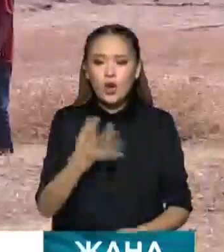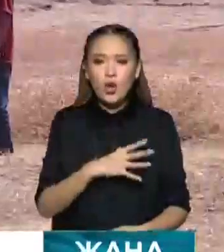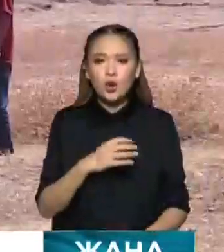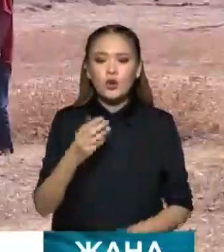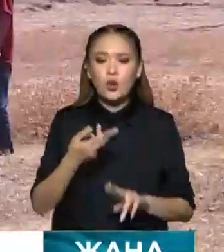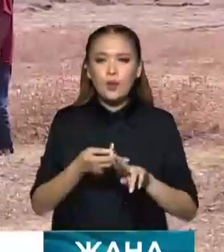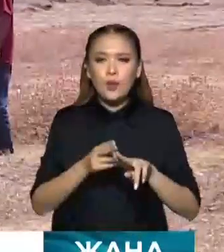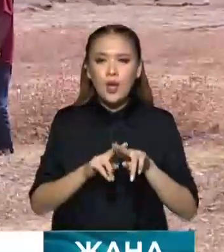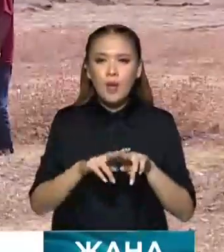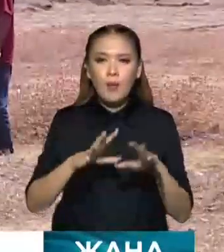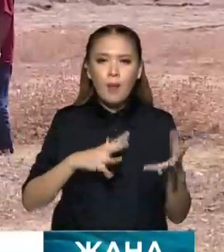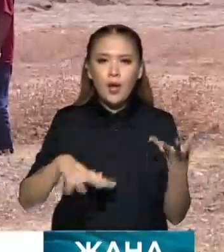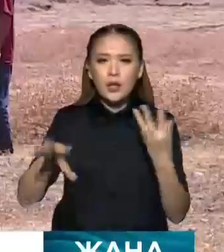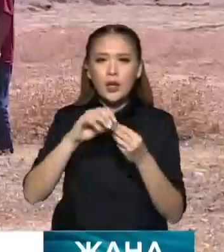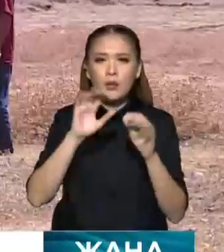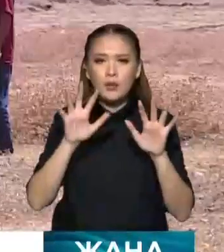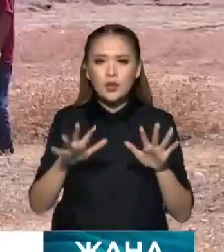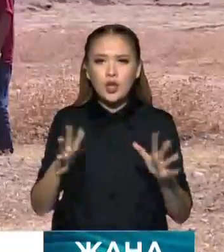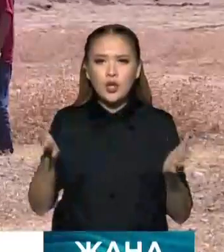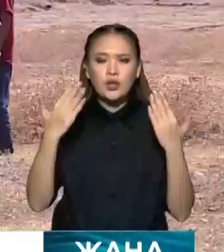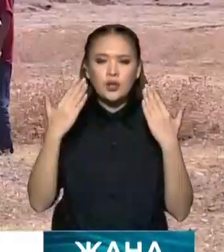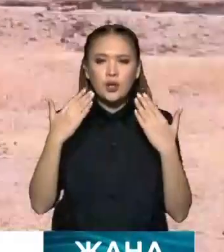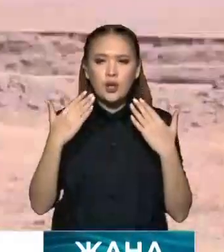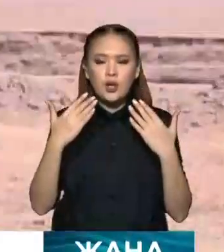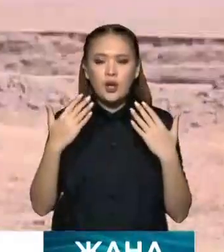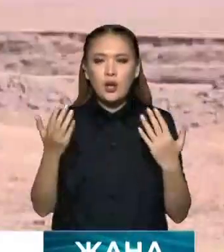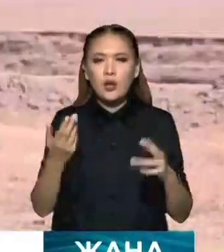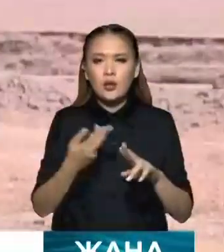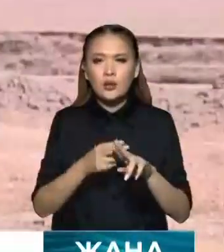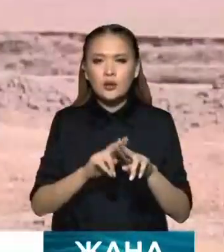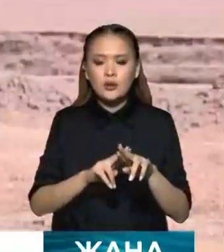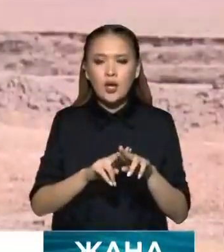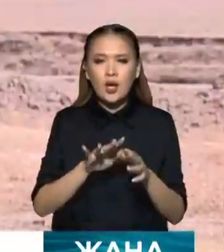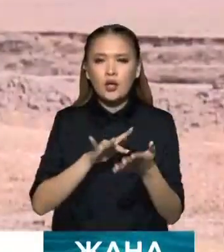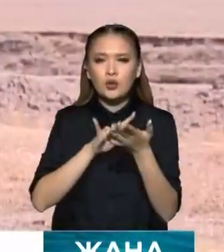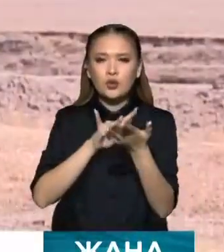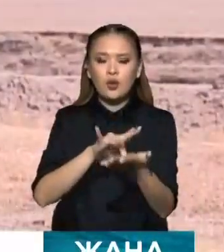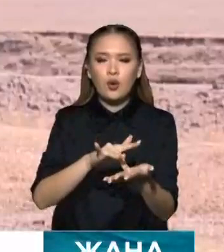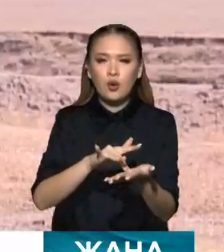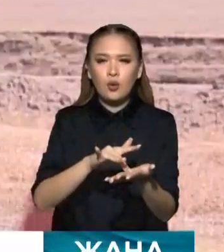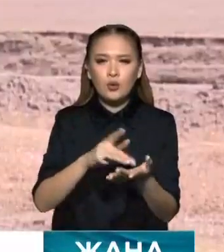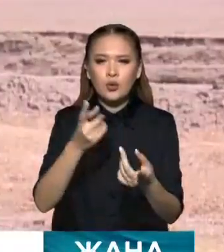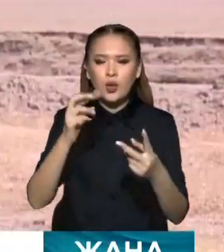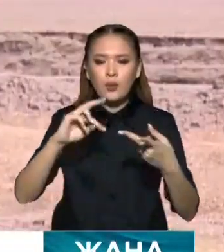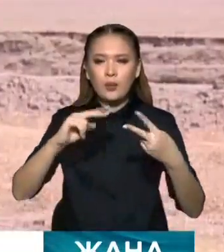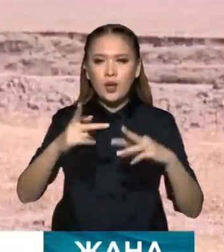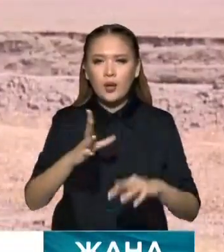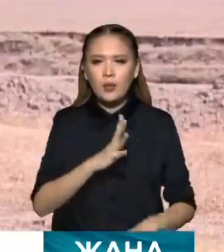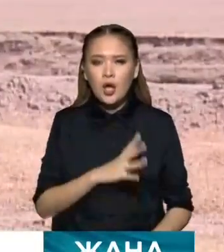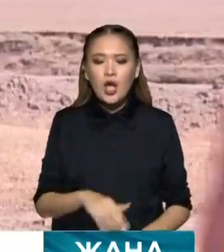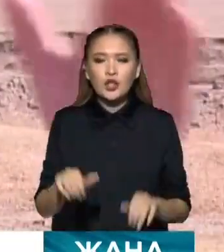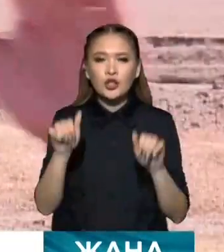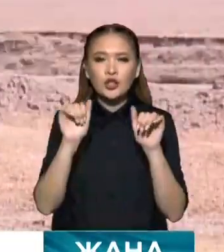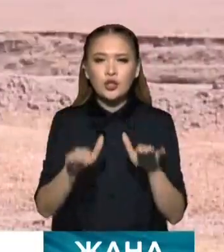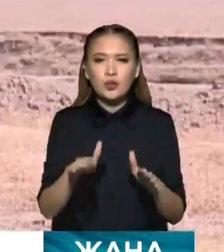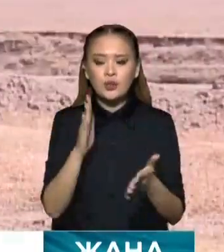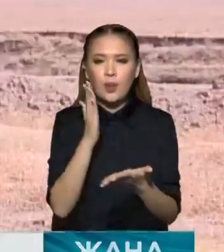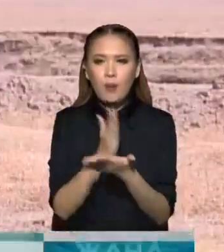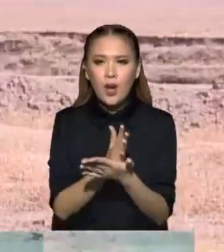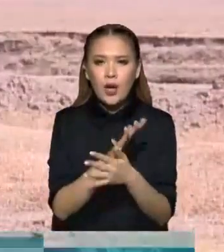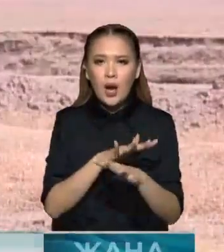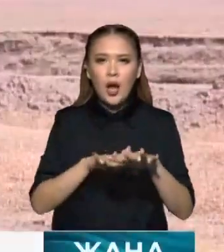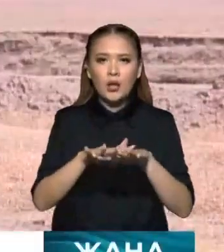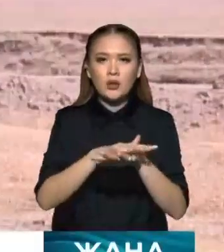жайылатын жерлердің барлығы демалыс орындарына айналып кеткен. Қолдарында госактісі бар арнайы, арнайы шешімдері бар. Не халық